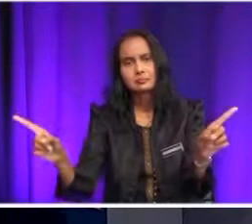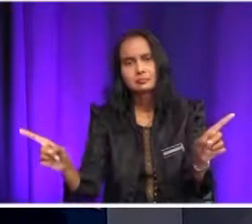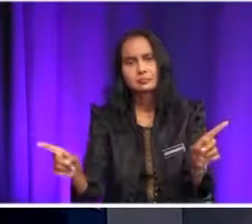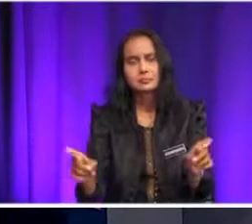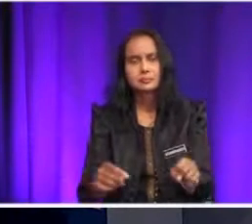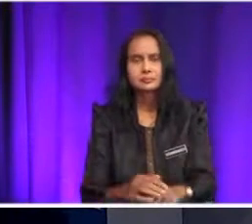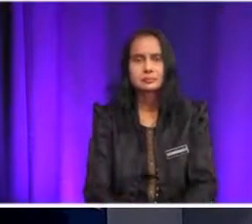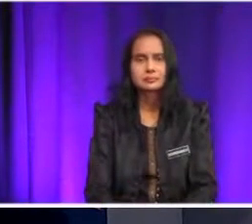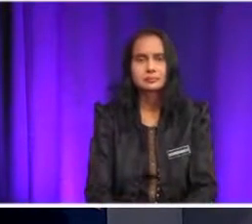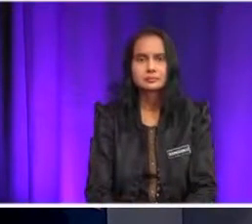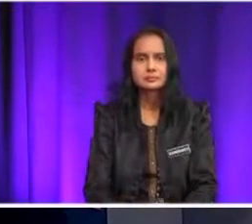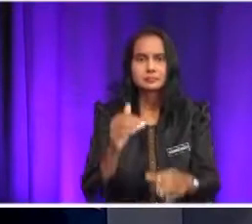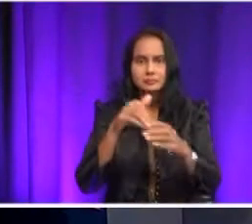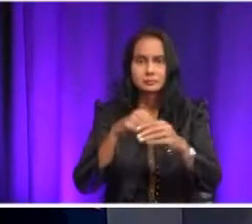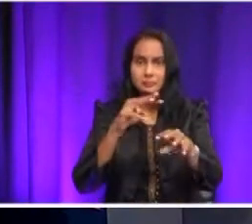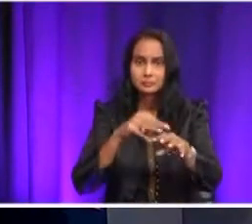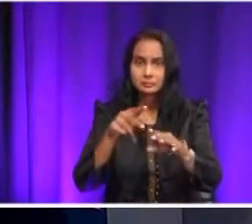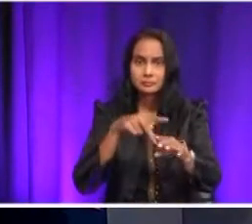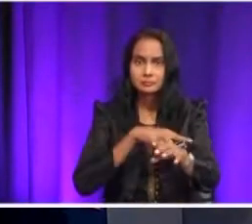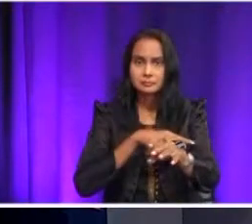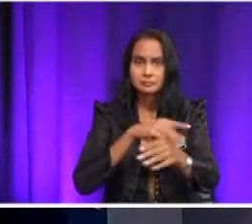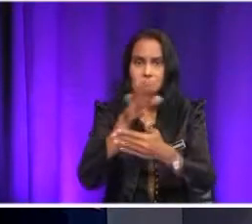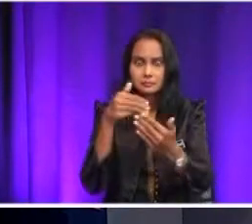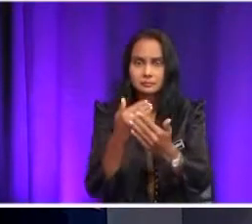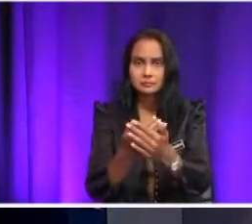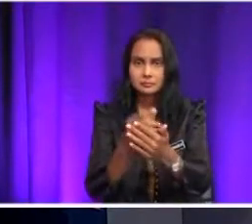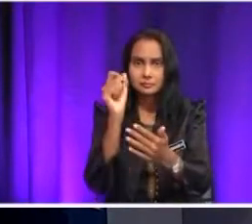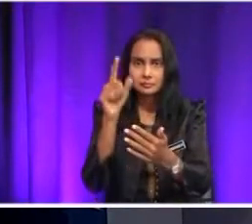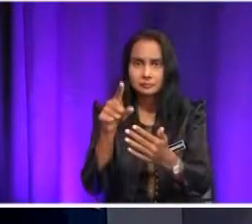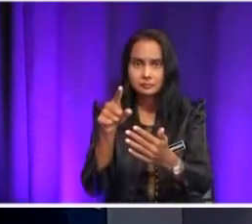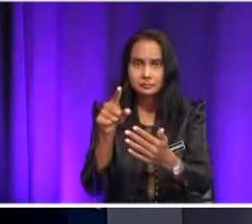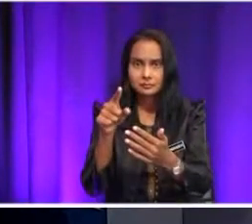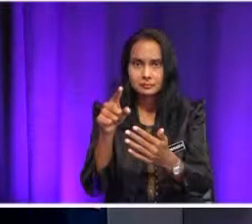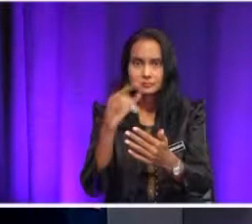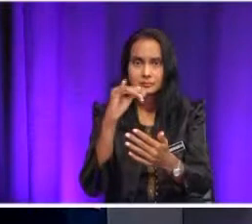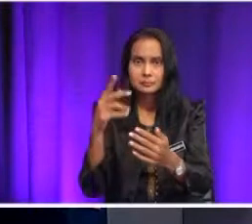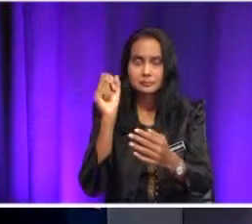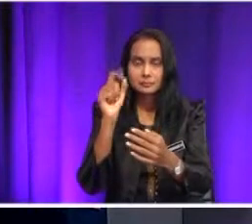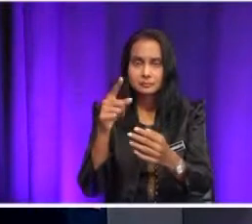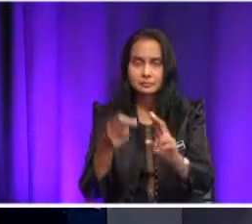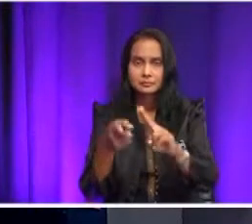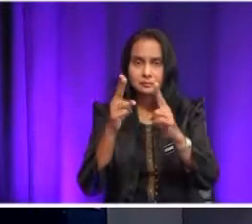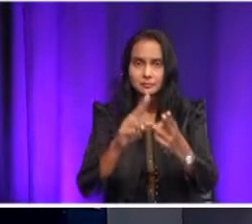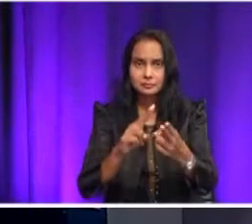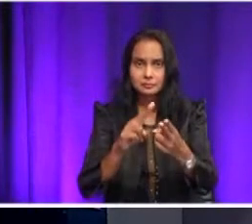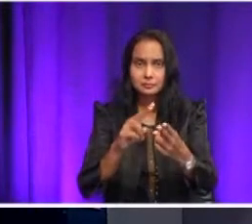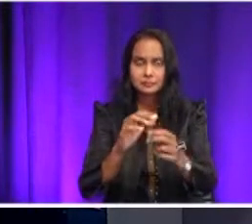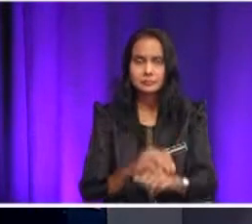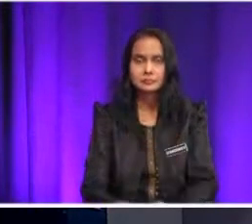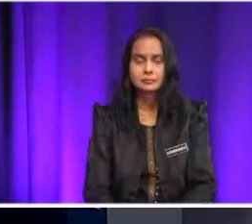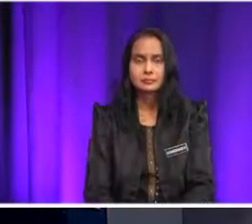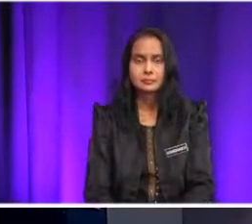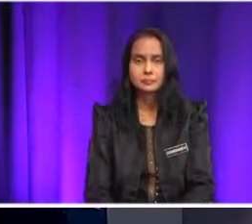dalam yang kemas sepanjang semua input adalah input berubah jadi perubahan dalam